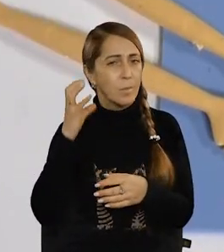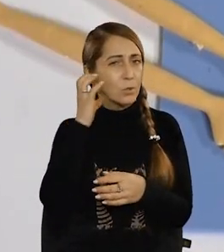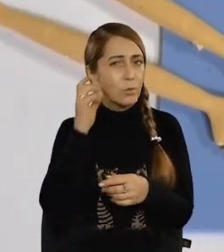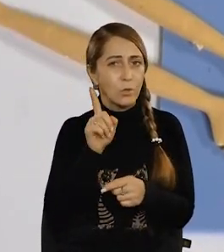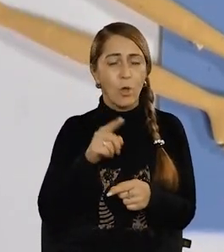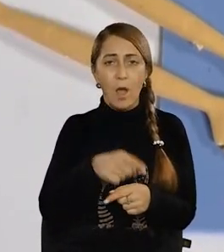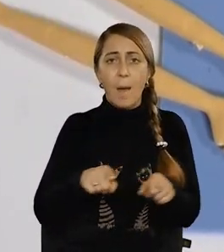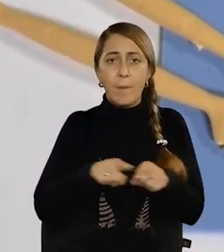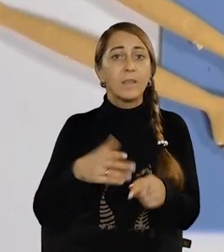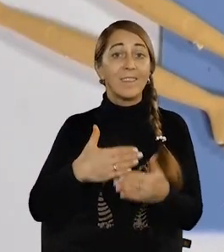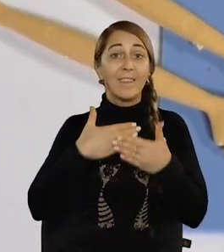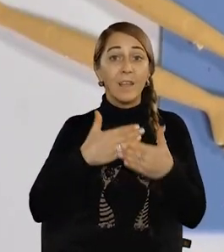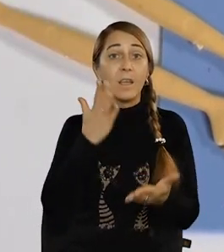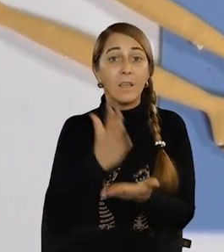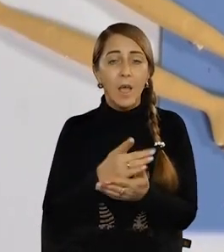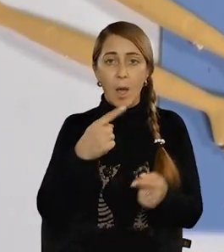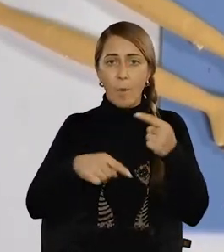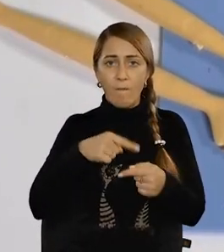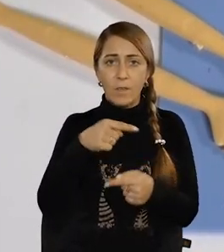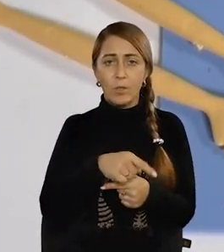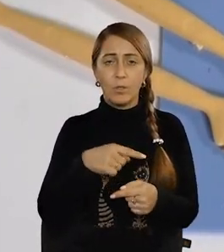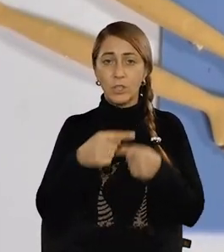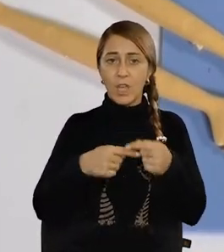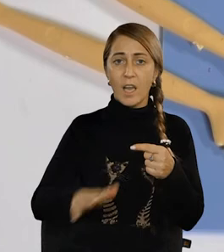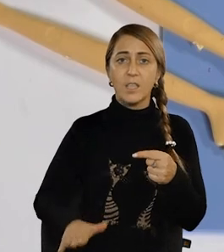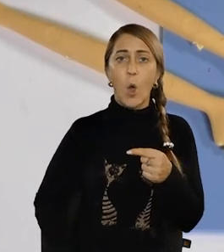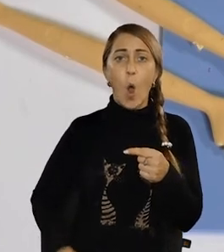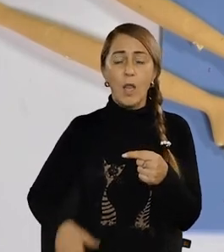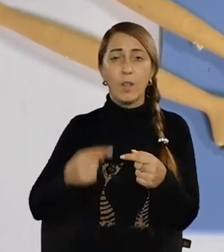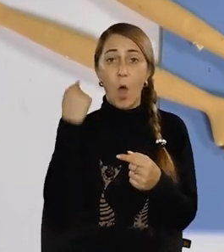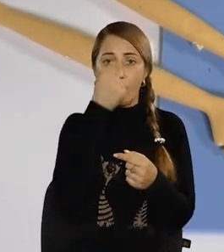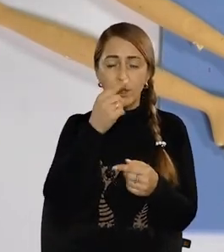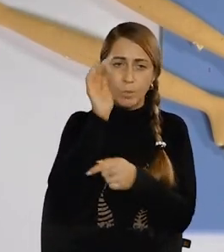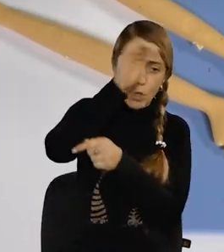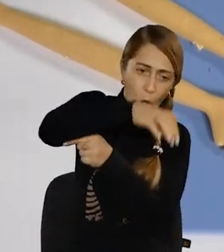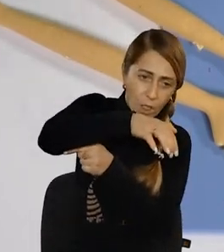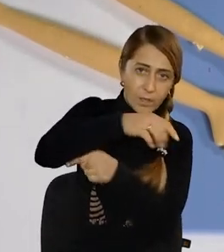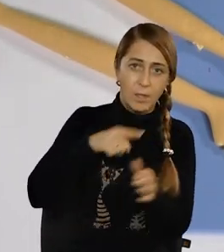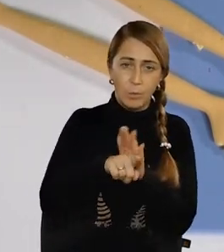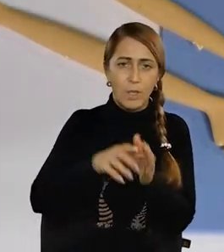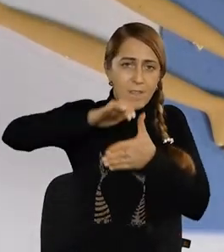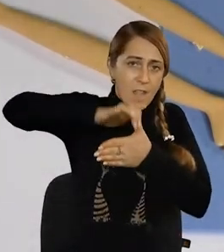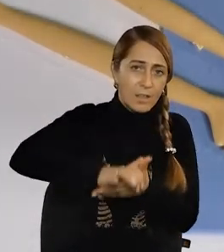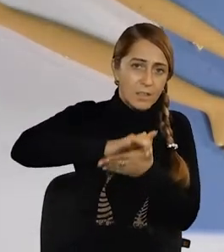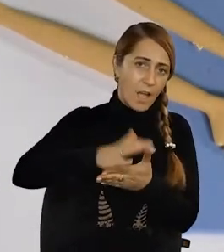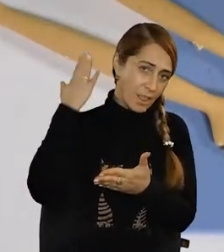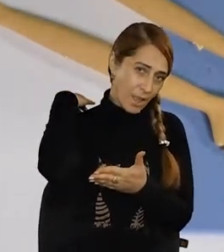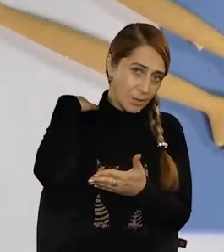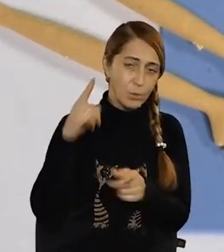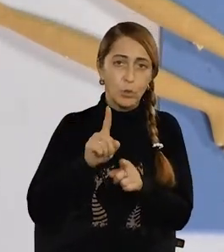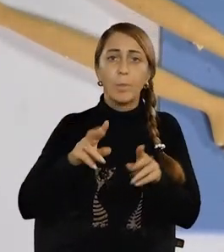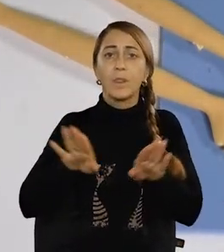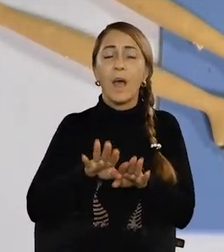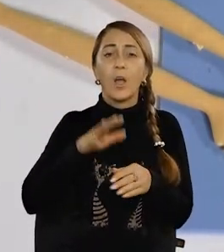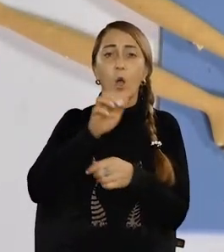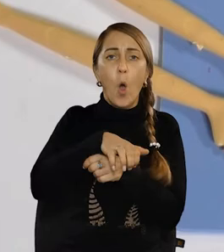що Орео дихає, швиденько повернув його через коліно, обличчям донизу, та почав натискати на спину, так, щоб